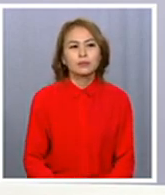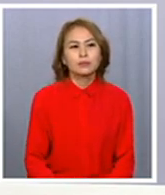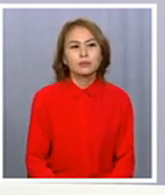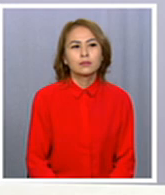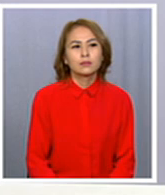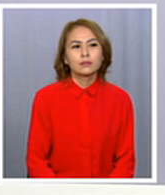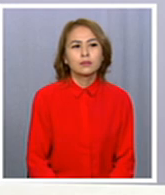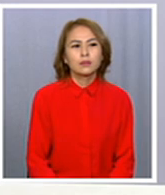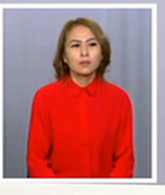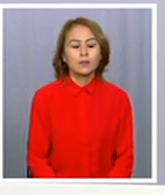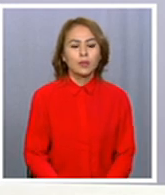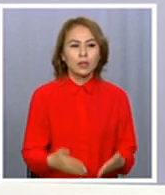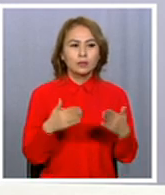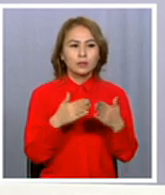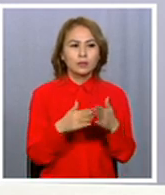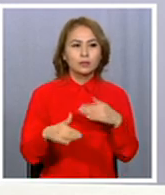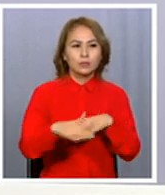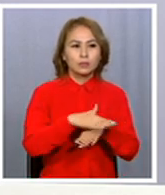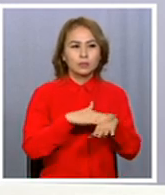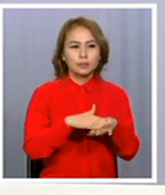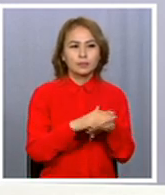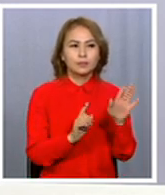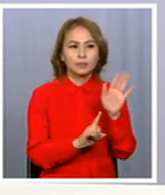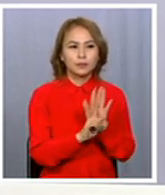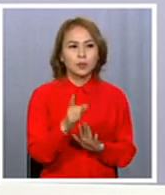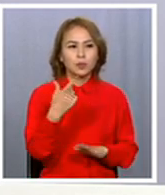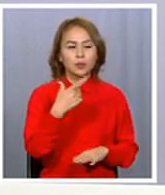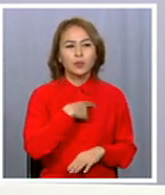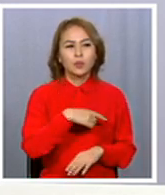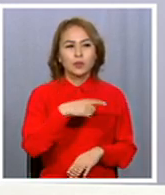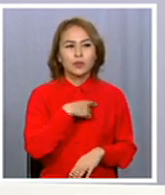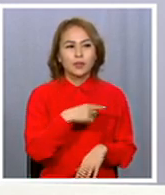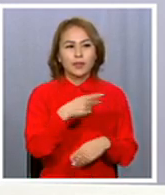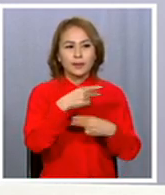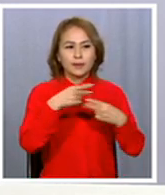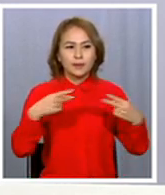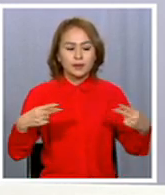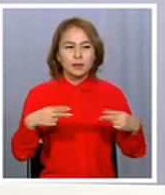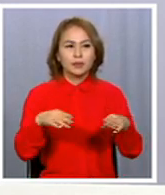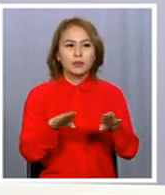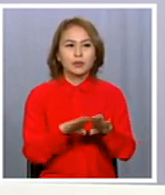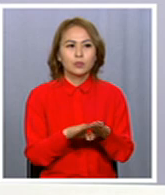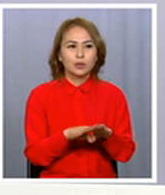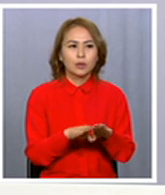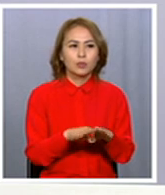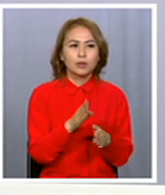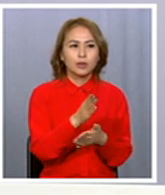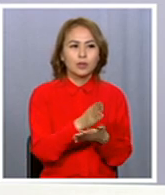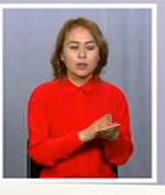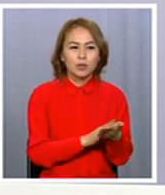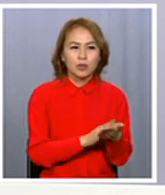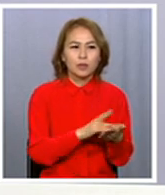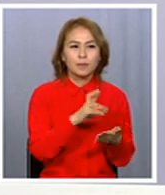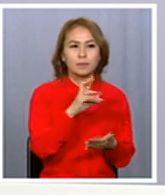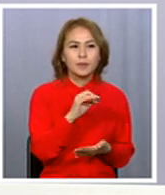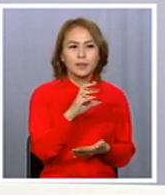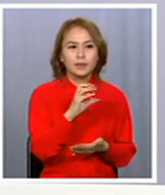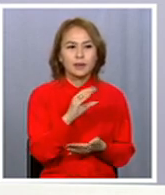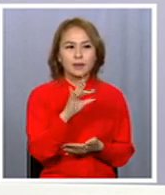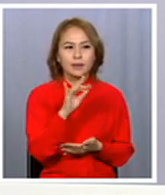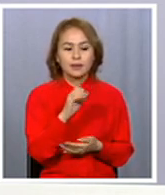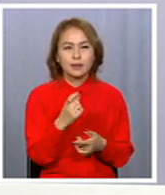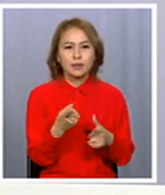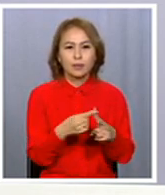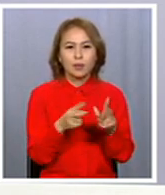аударайық. Бұрыштың төбесінен басталып, оны өзара тең екі бұрышқа бөлетін сәуле бисектриса